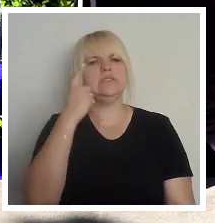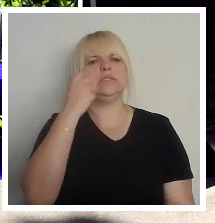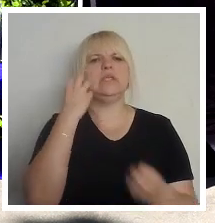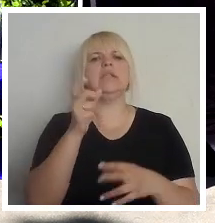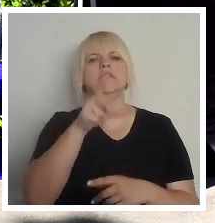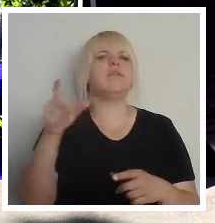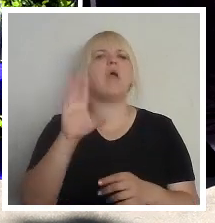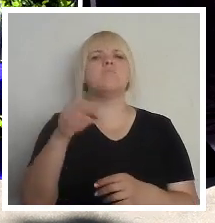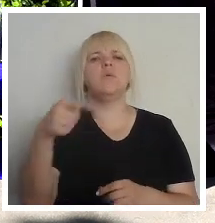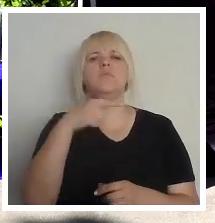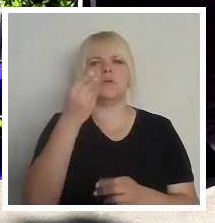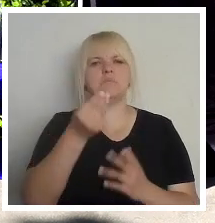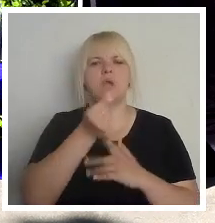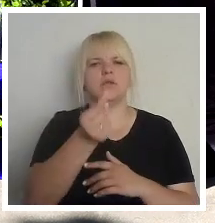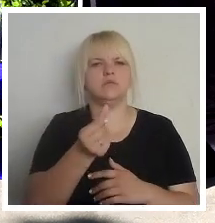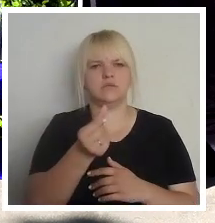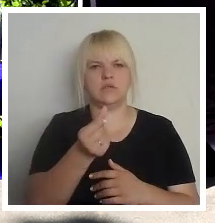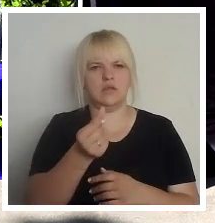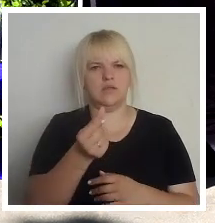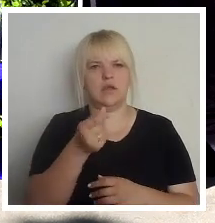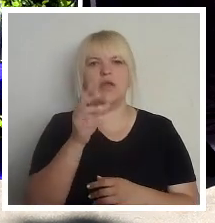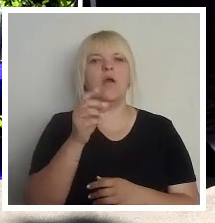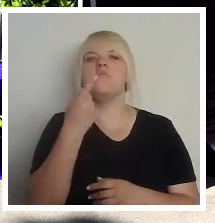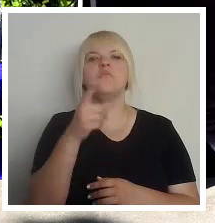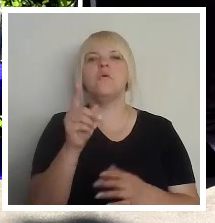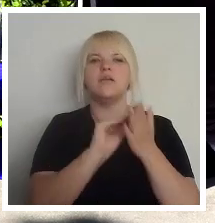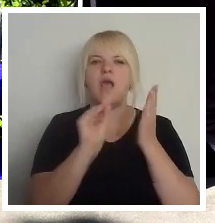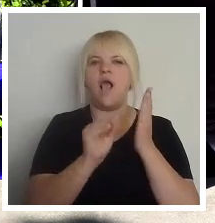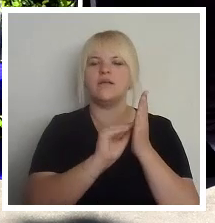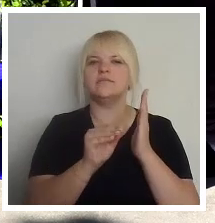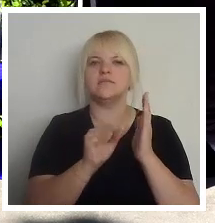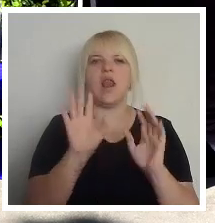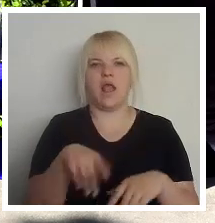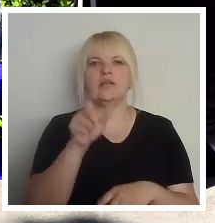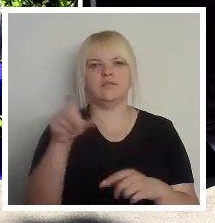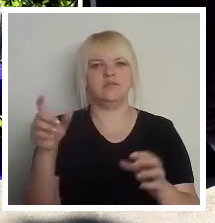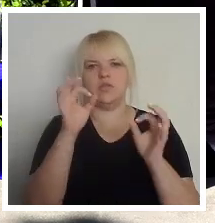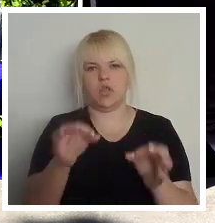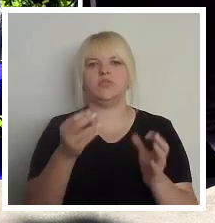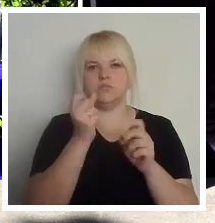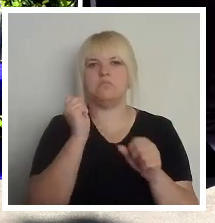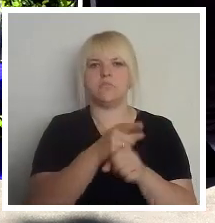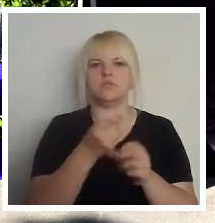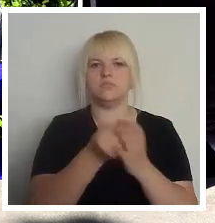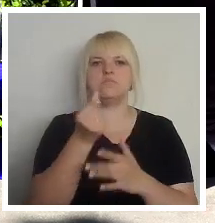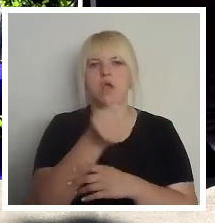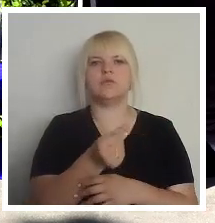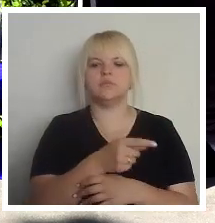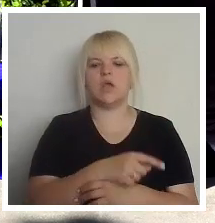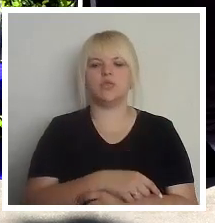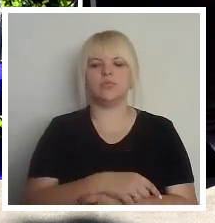grib maksāt, nu, tad ko rakstam, lai mūs visi abonē? Nu,